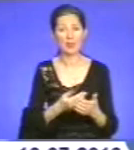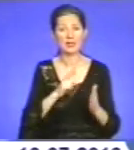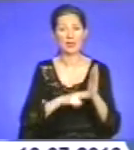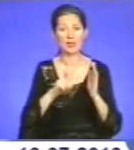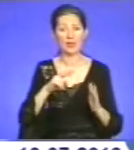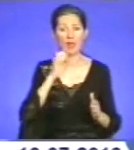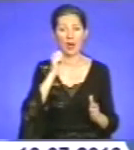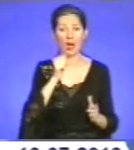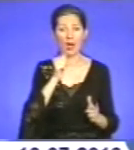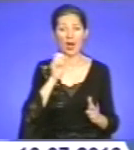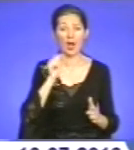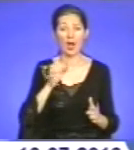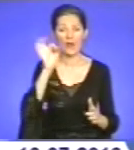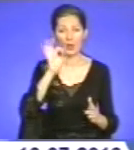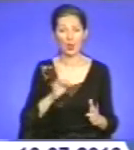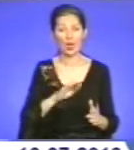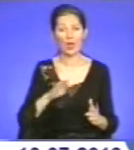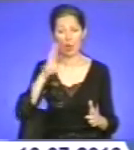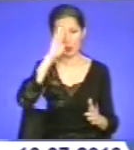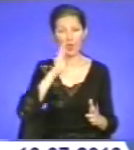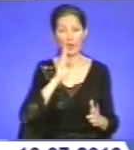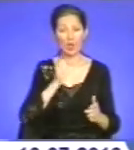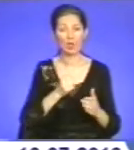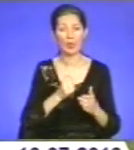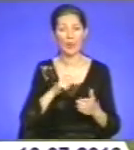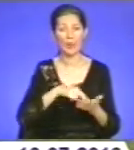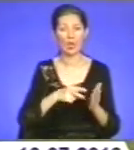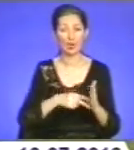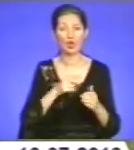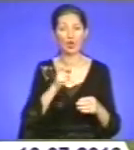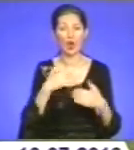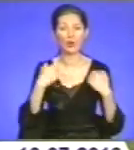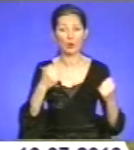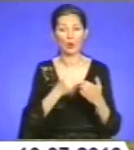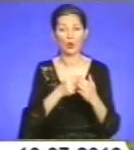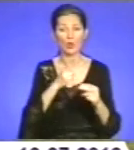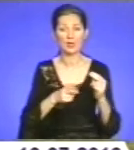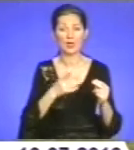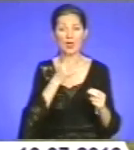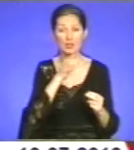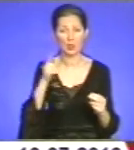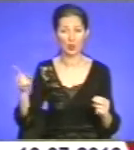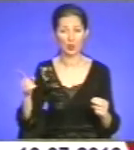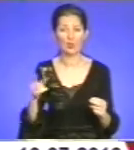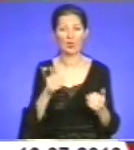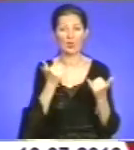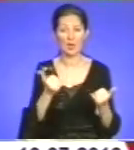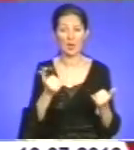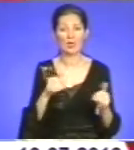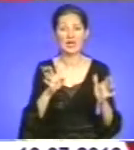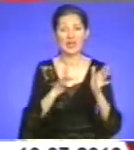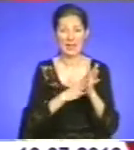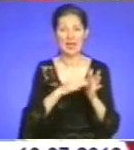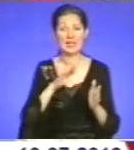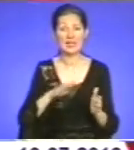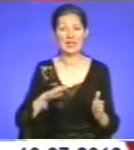дівчат шкільного віку планують оздоровити до кінця сезону. Наразі в області у літніх оздоровчих дитячих закладах 9 тисяч